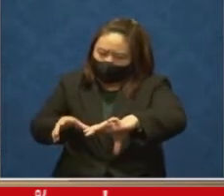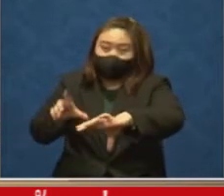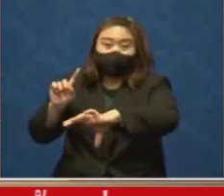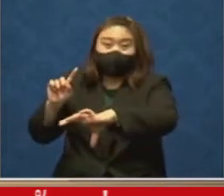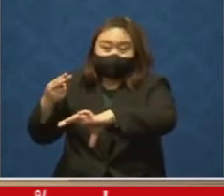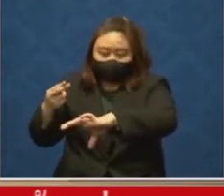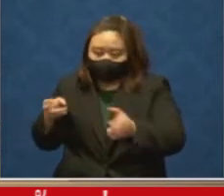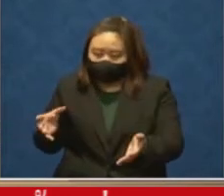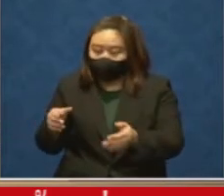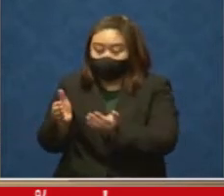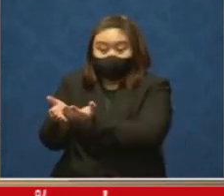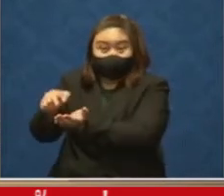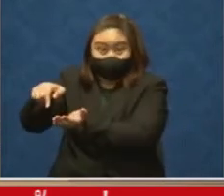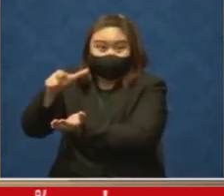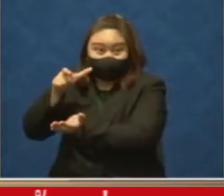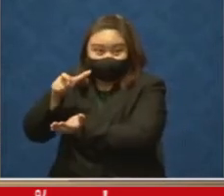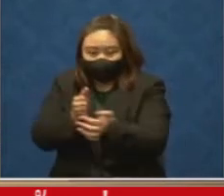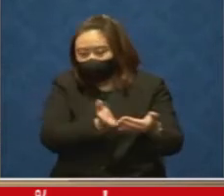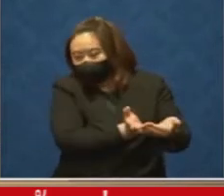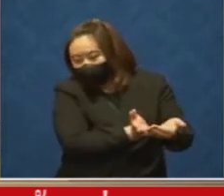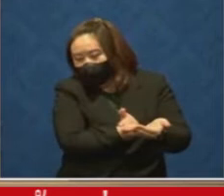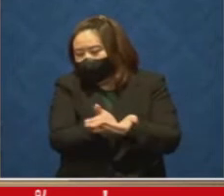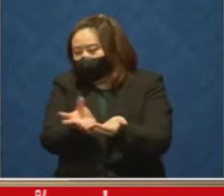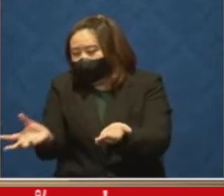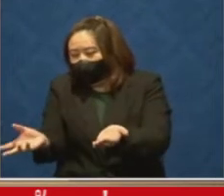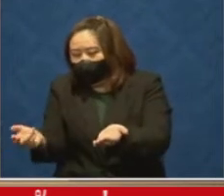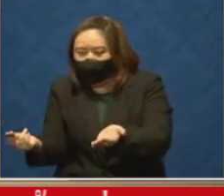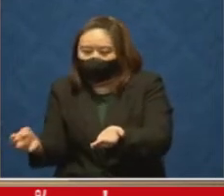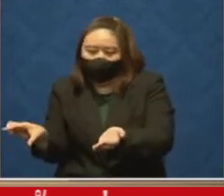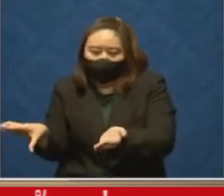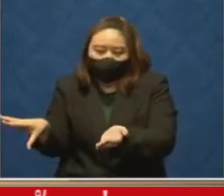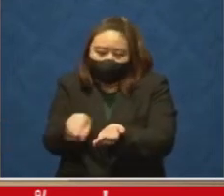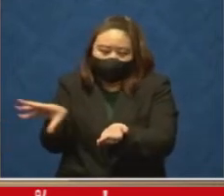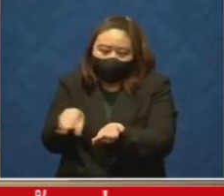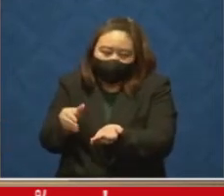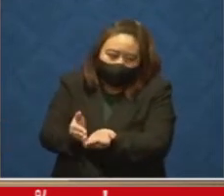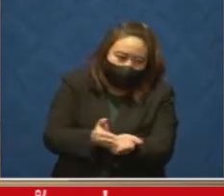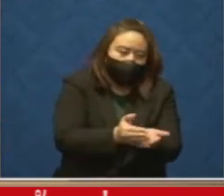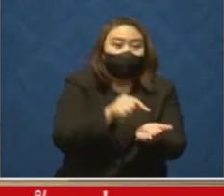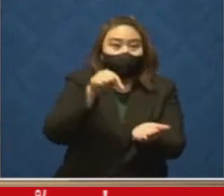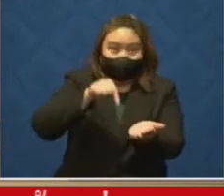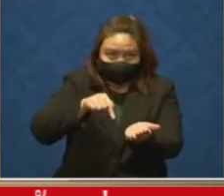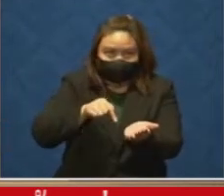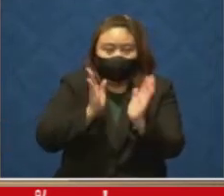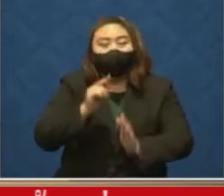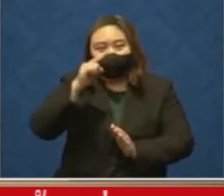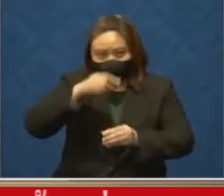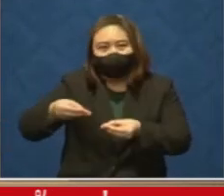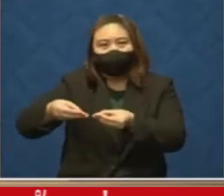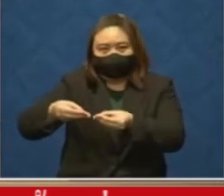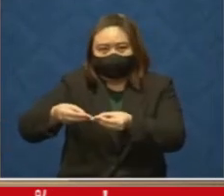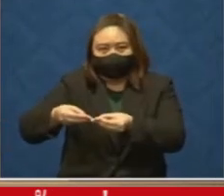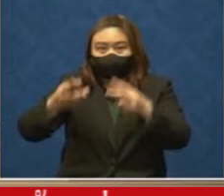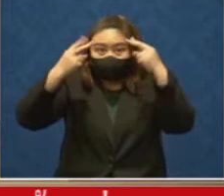ไปทยอยเอาจากเรือนี้ออกมา ครับแต่ทานผ่านรู้ไครับ เหลือลำเนี้ยครั หุ้นส่นเป็นคนไทยครับ